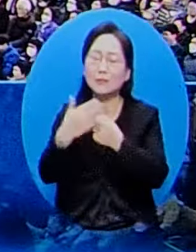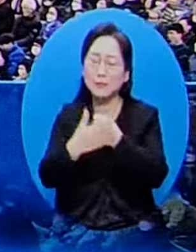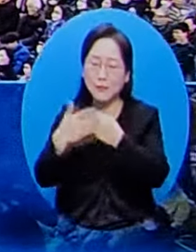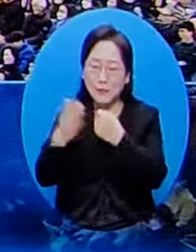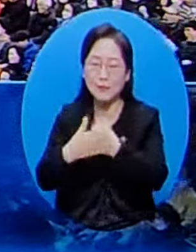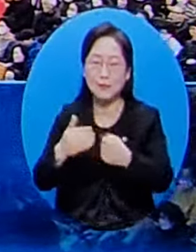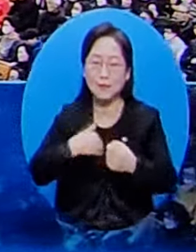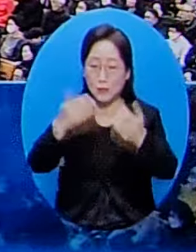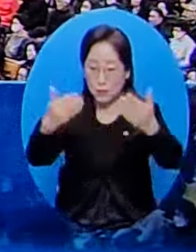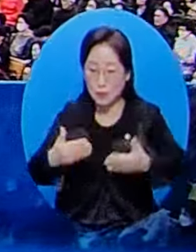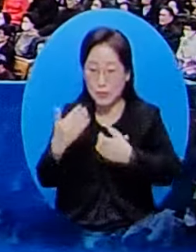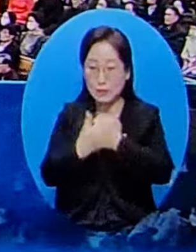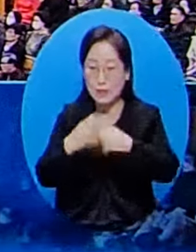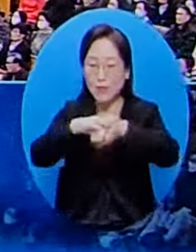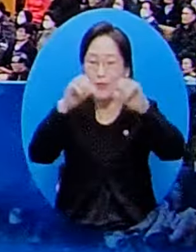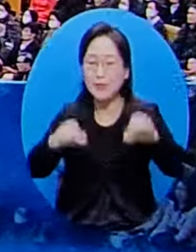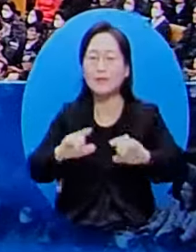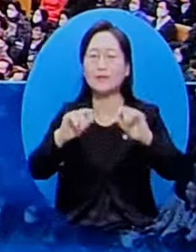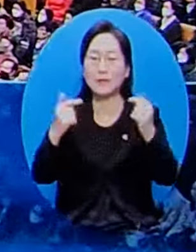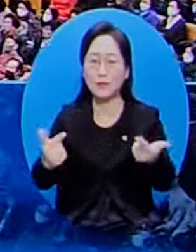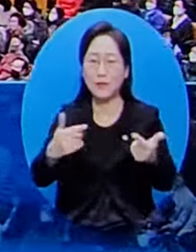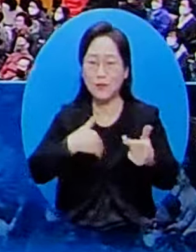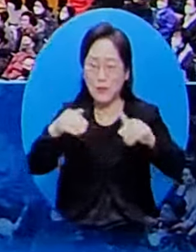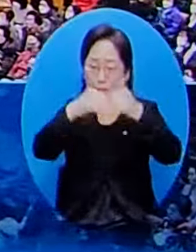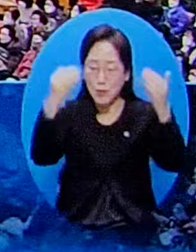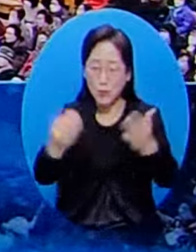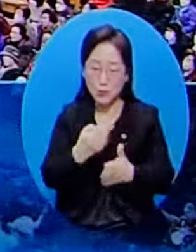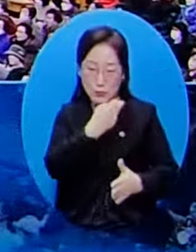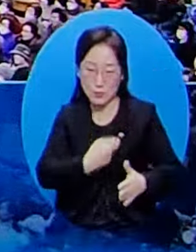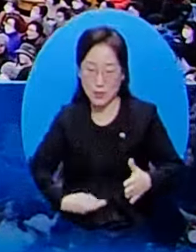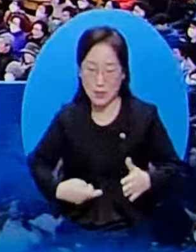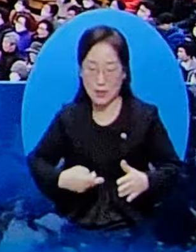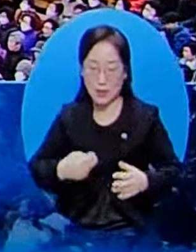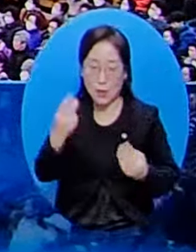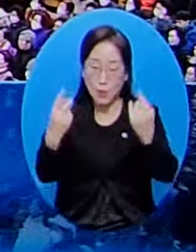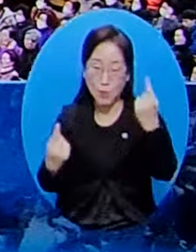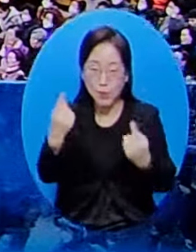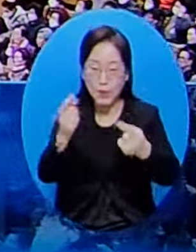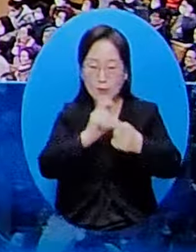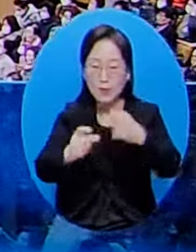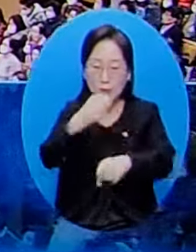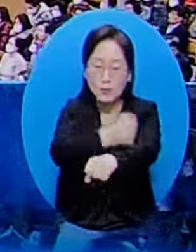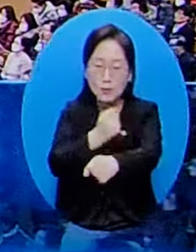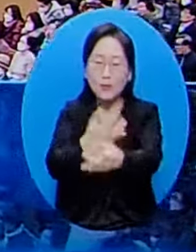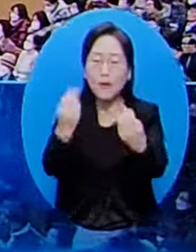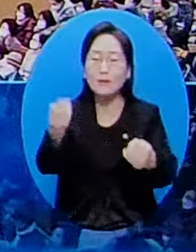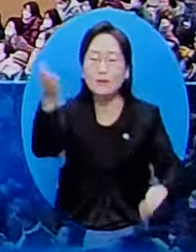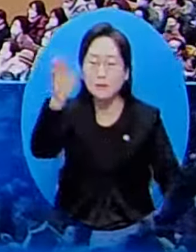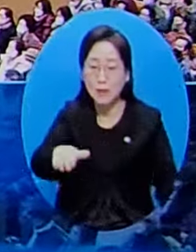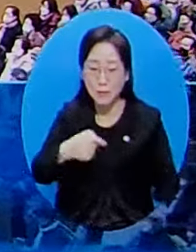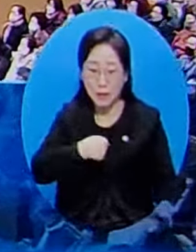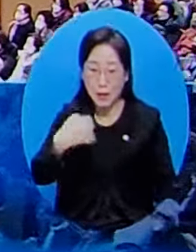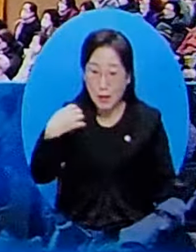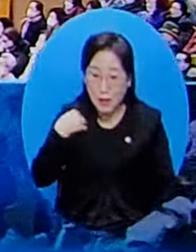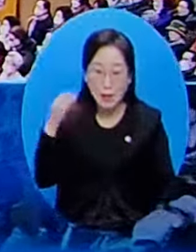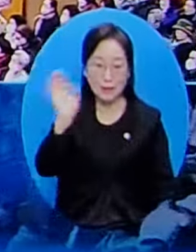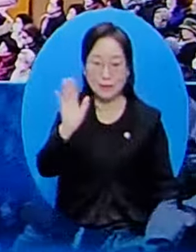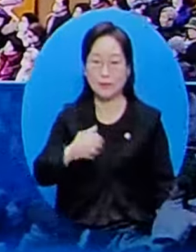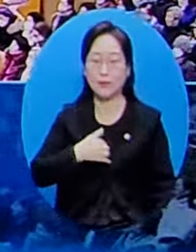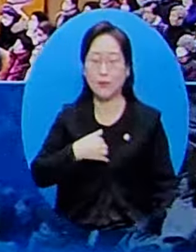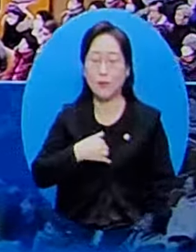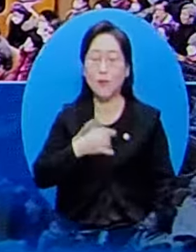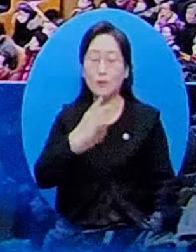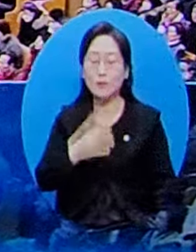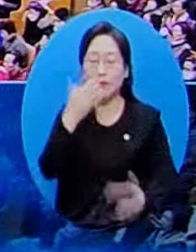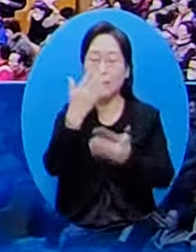내게 주신 그의 은혜가 헛되지 아니하여 내가 모든 사도보다 더 많이 수고하였으나 내가 한 것이 아니오 오직 나와 함께